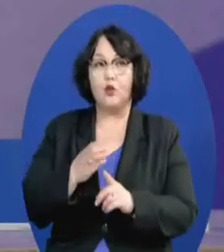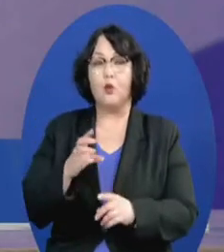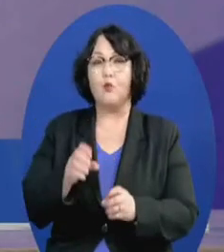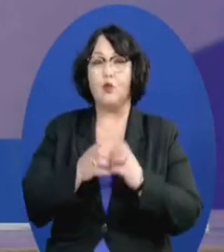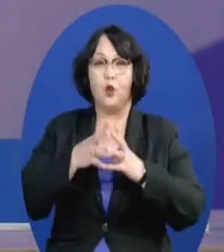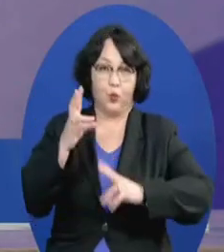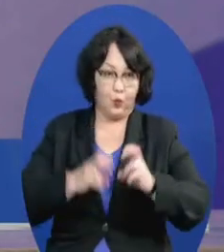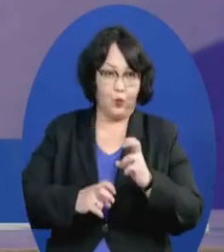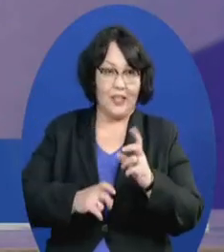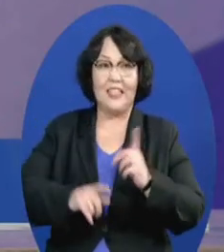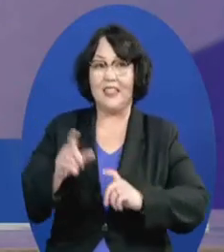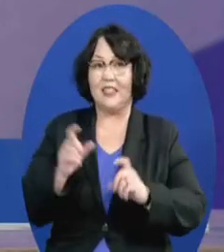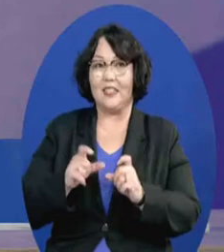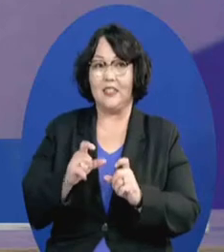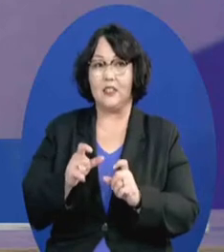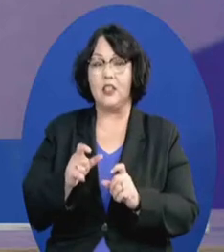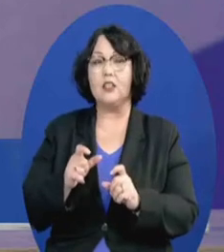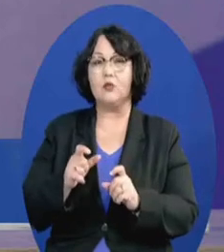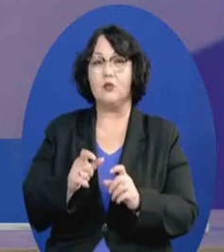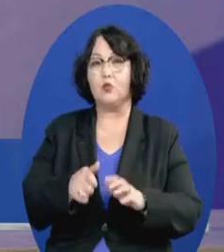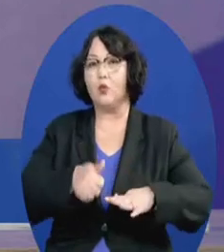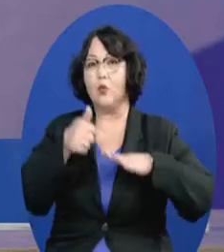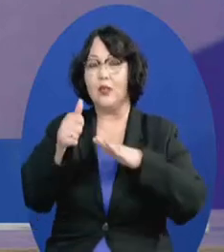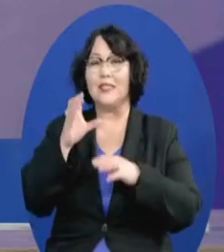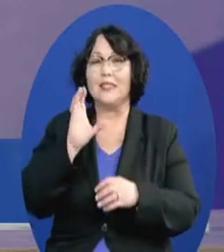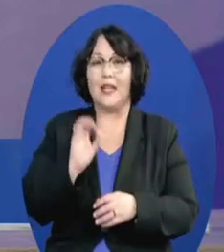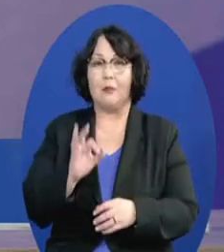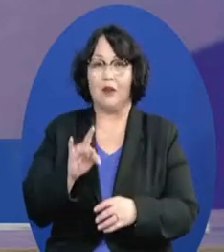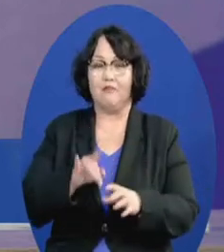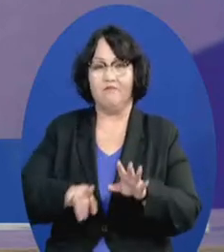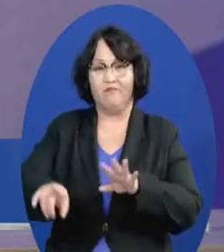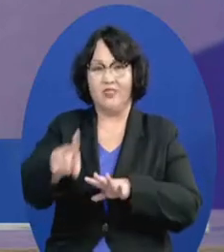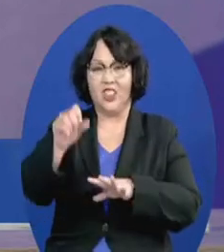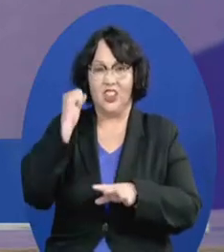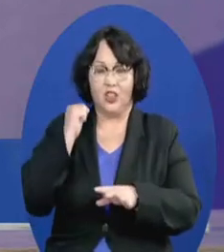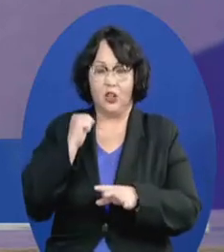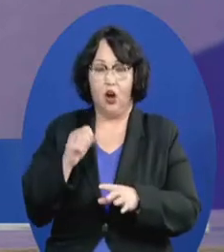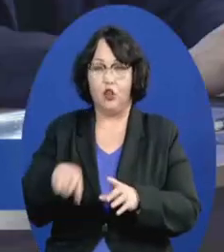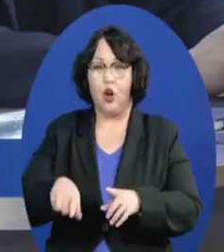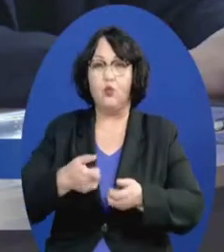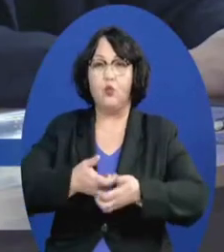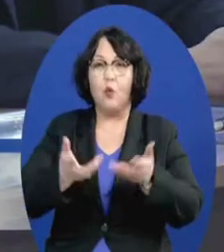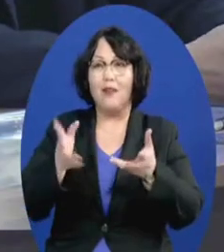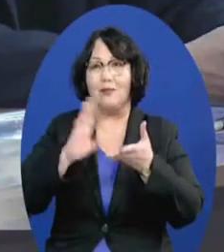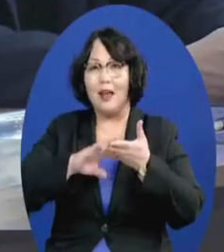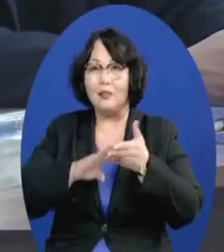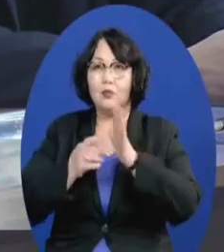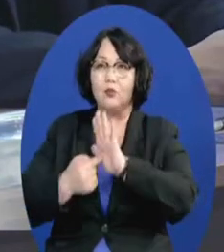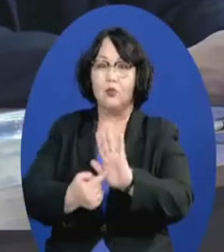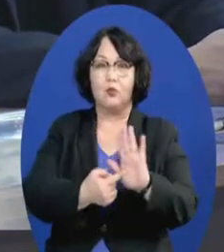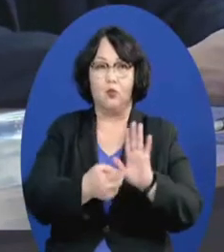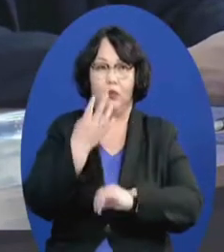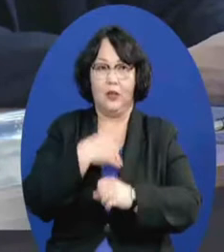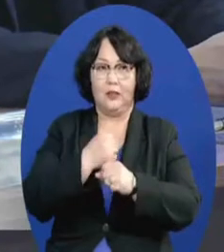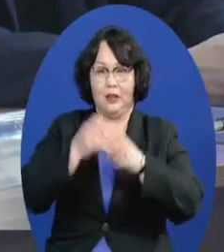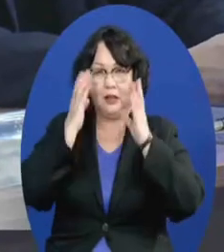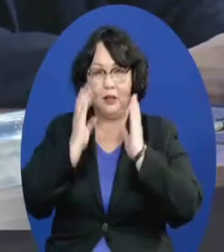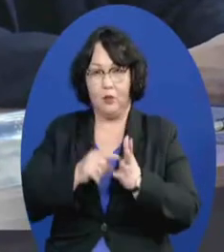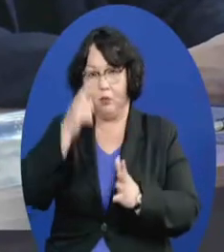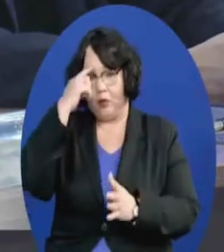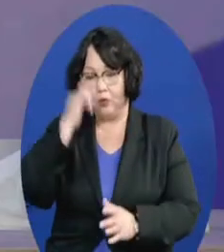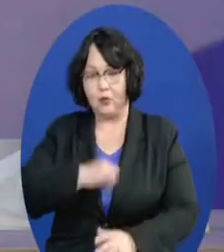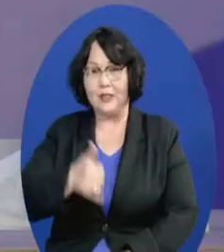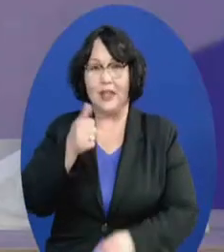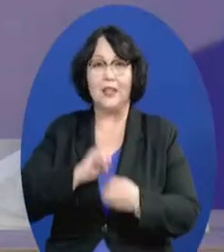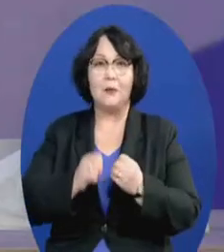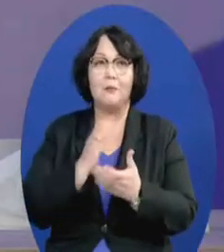нар эдийн засгийн тэргүүлэх салбар гэж үздэг. Одоо харин бид нарын хувьд илүү түгээн дэлгэрүүлэх тал дээр анхаарах нь чухал болов. Монголд маш сайн